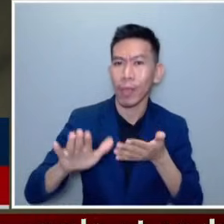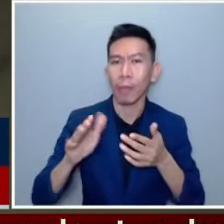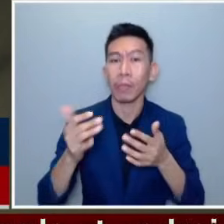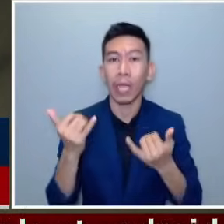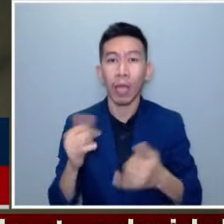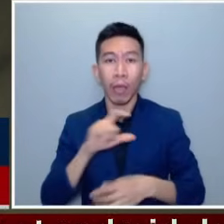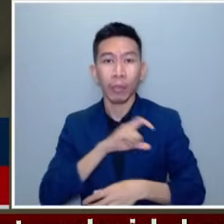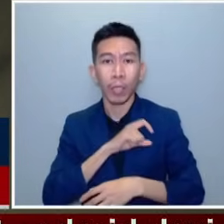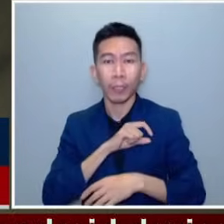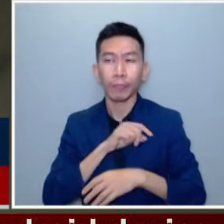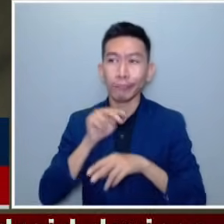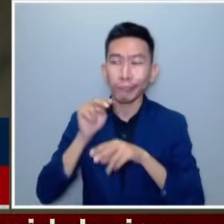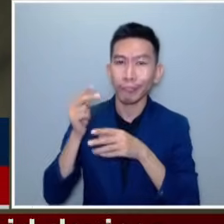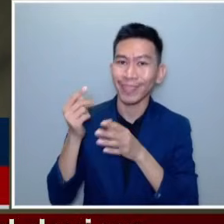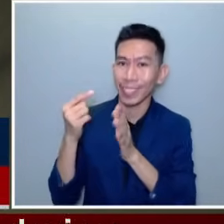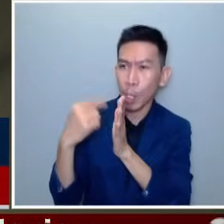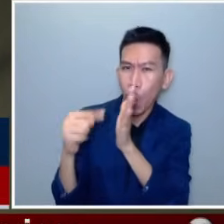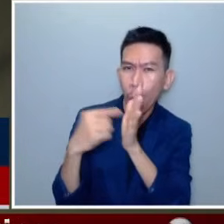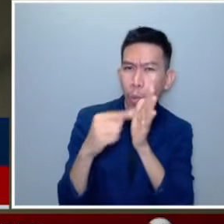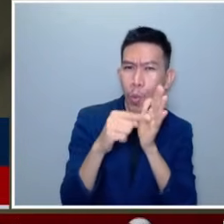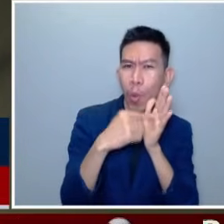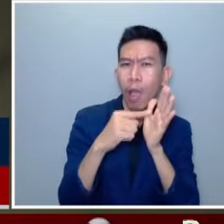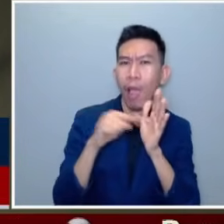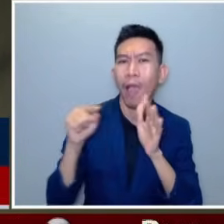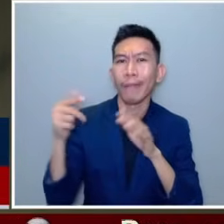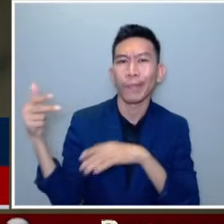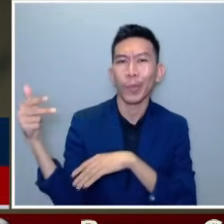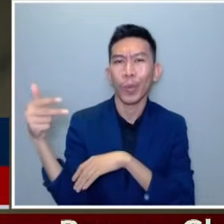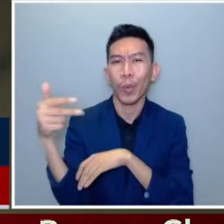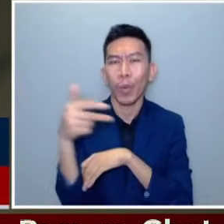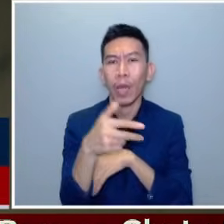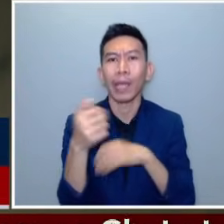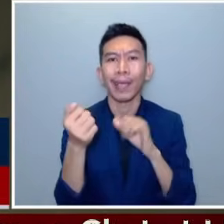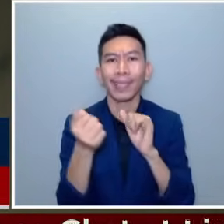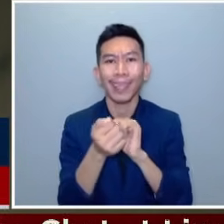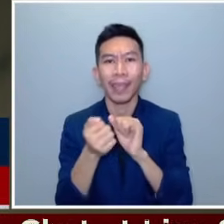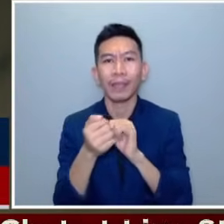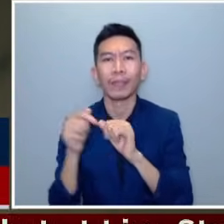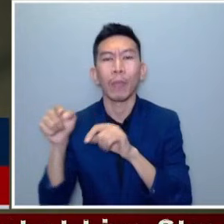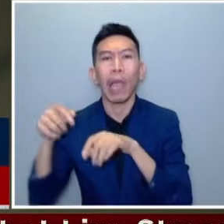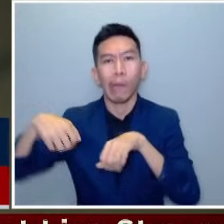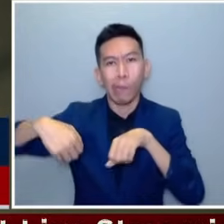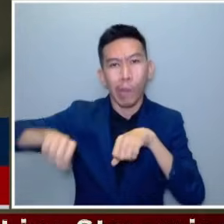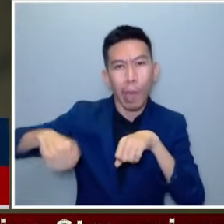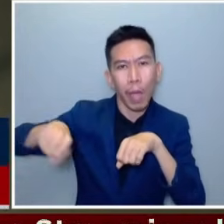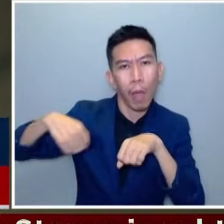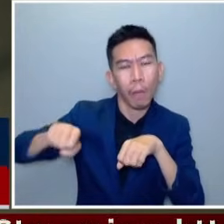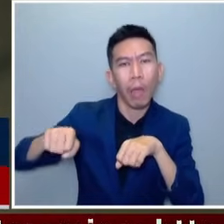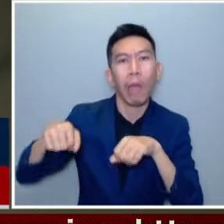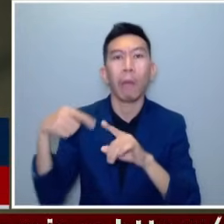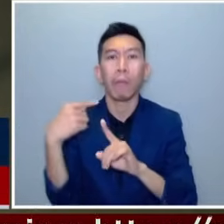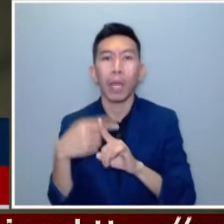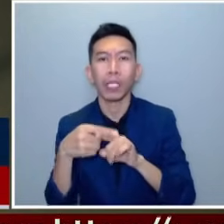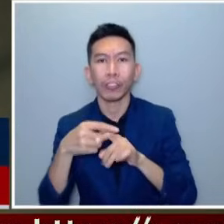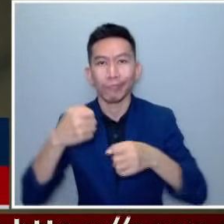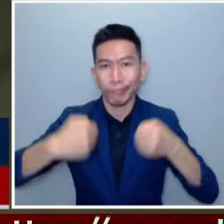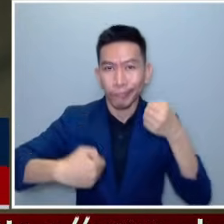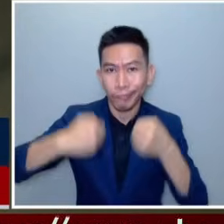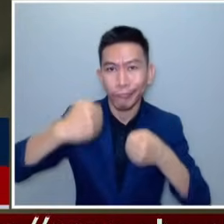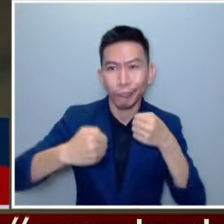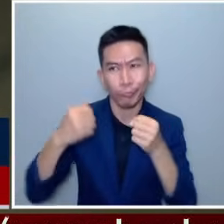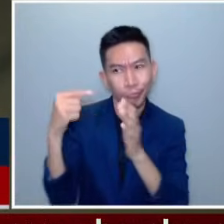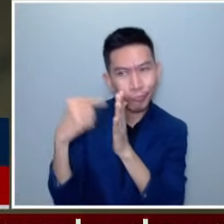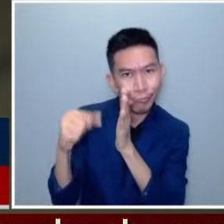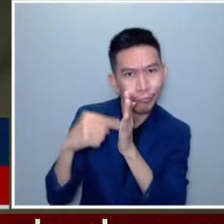lamang sa mga motorista. Kasama na riyan yung mga nakamotor at yung mga nakasakay sa kanilang mga kotse. Pero kanina, Karen, kaninang umaga, iba